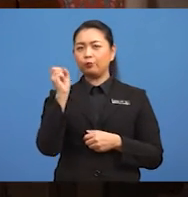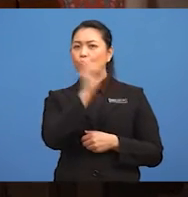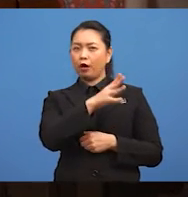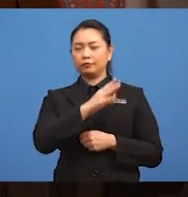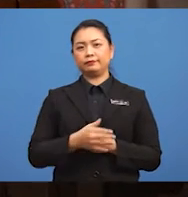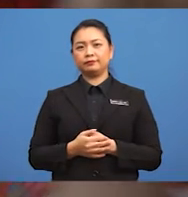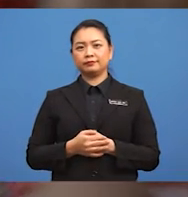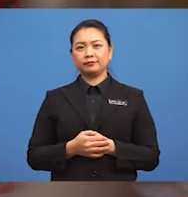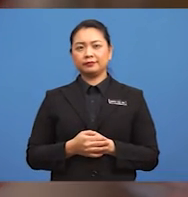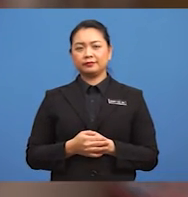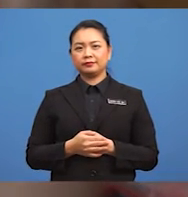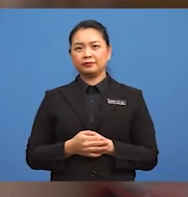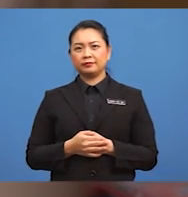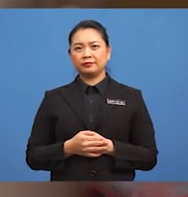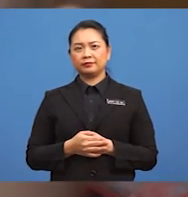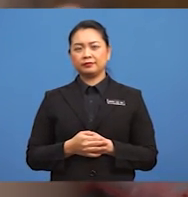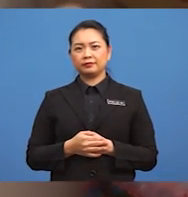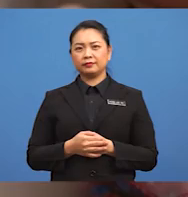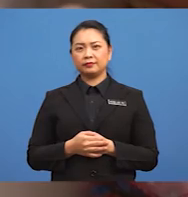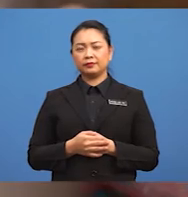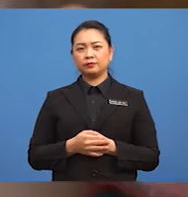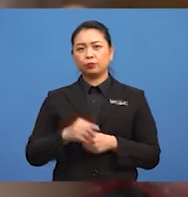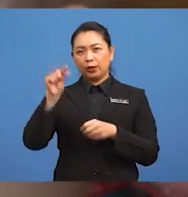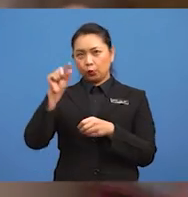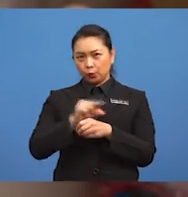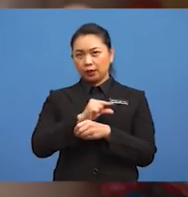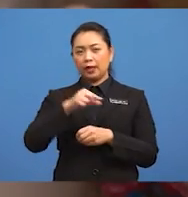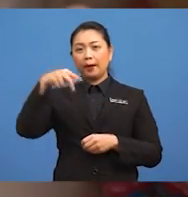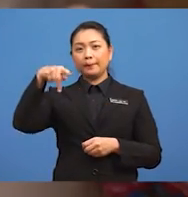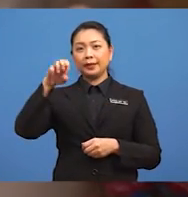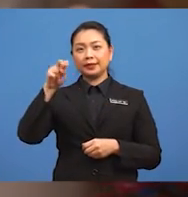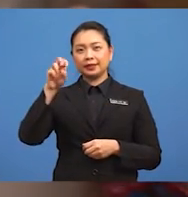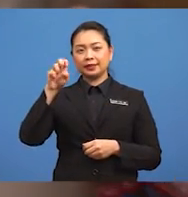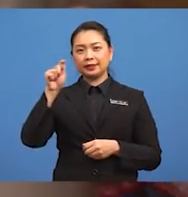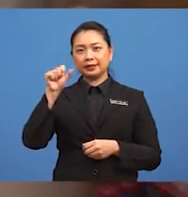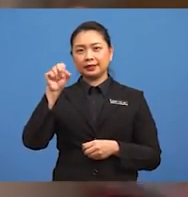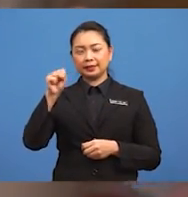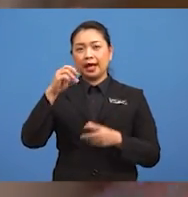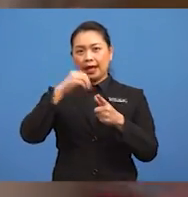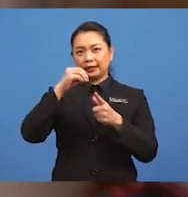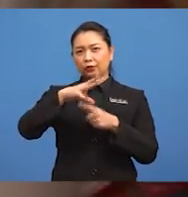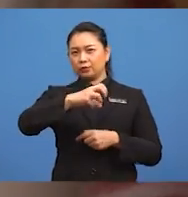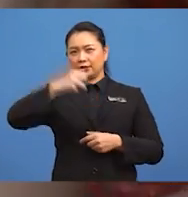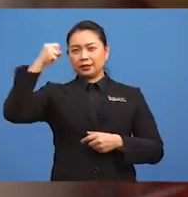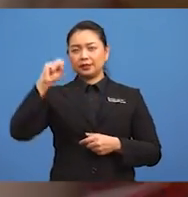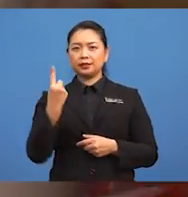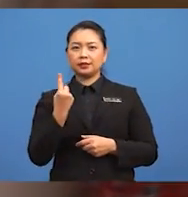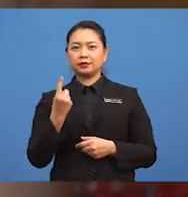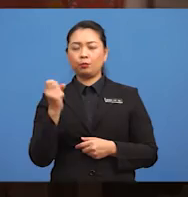dibuang. Sama ada menggunakan peretas ataupun tarik sahaja benang tersebut.